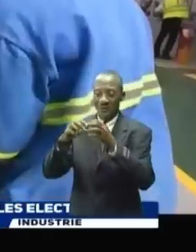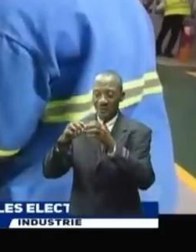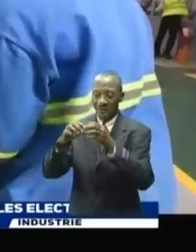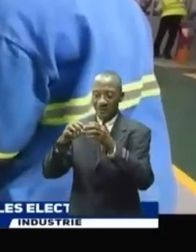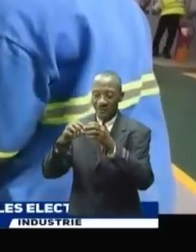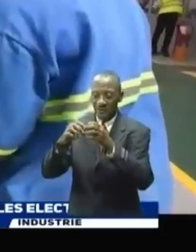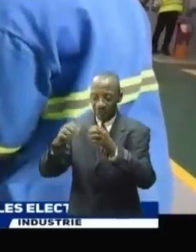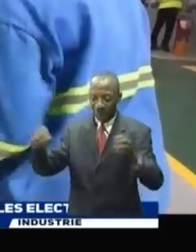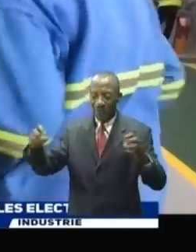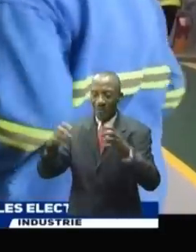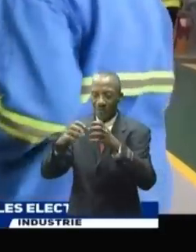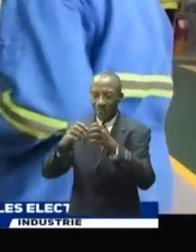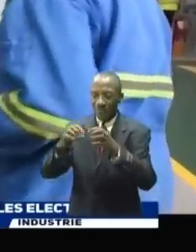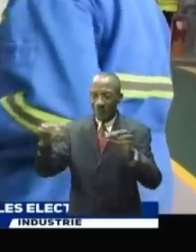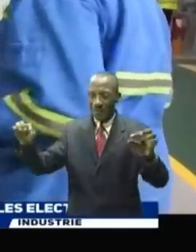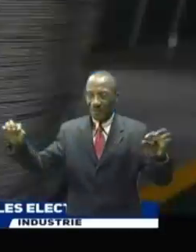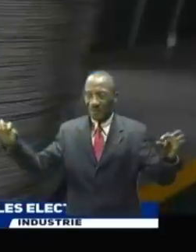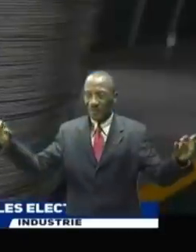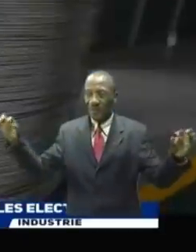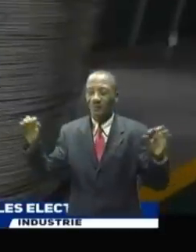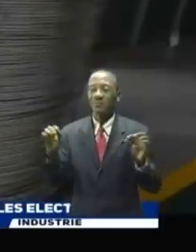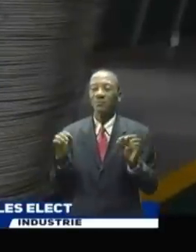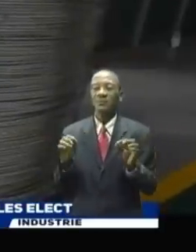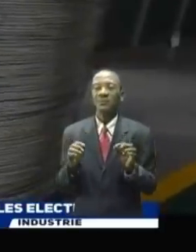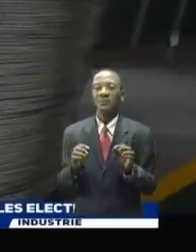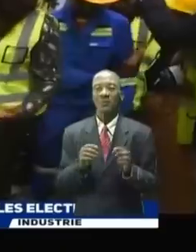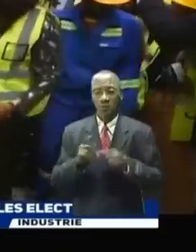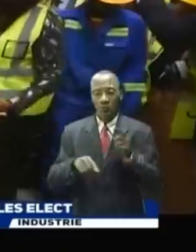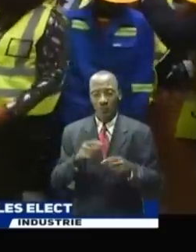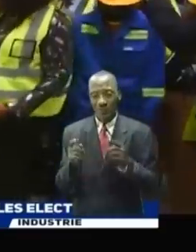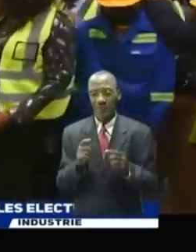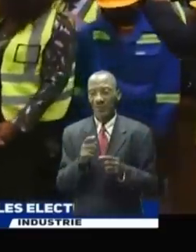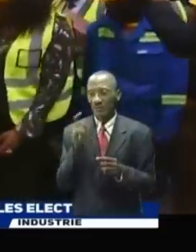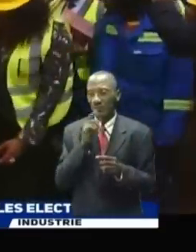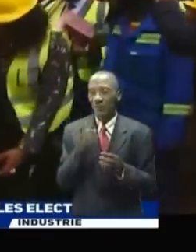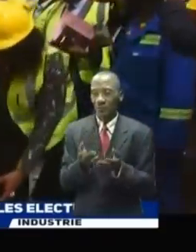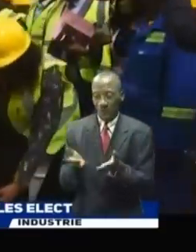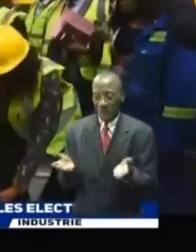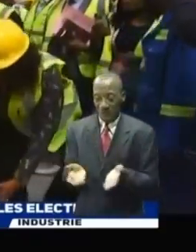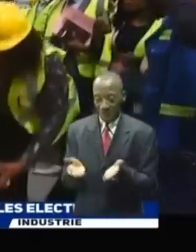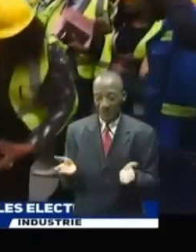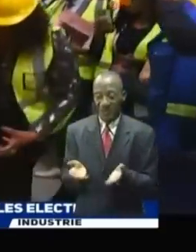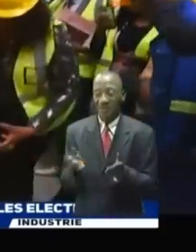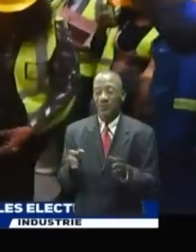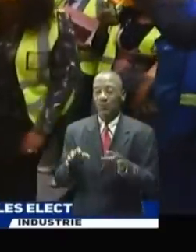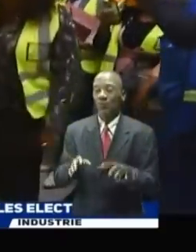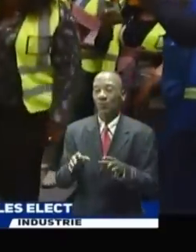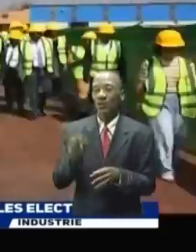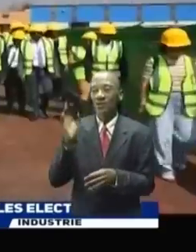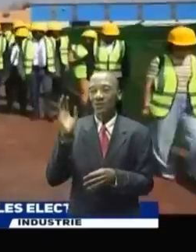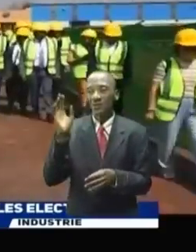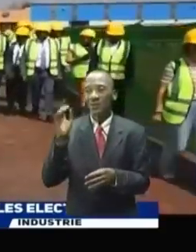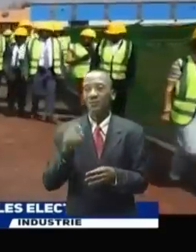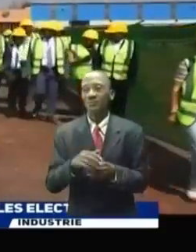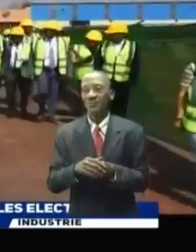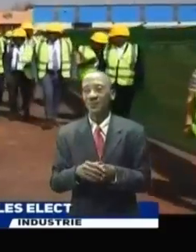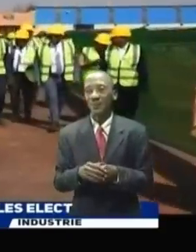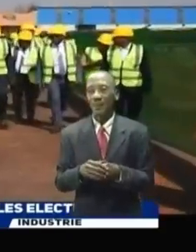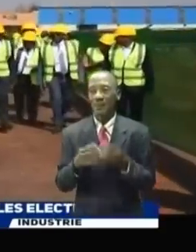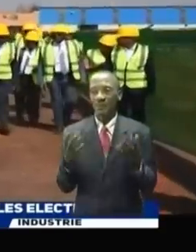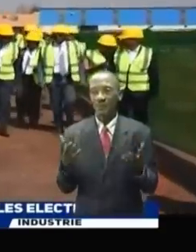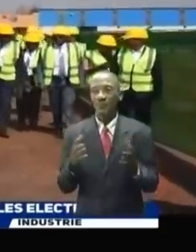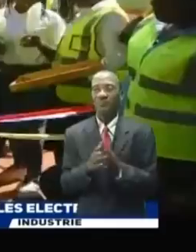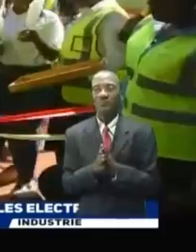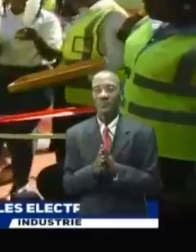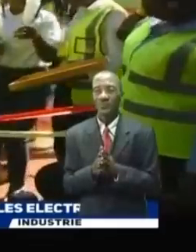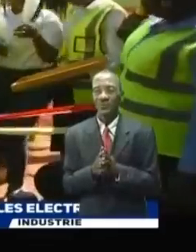et génère en elle seule, plus de 500 emplois, selon les explications fournies par les ingénieurs. Des moments de visite, précédés